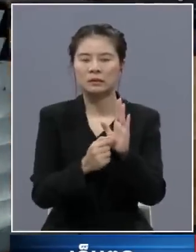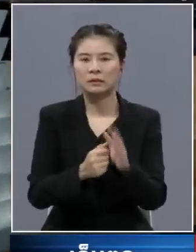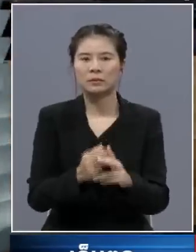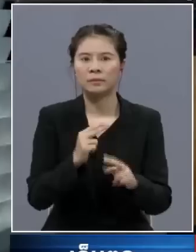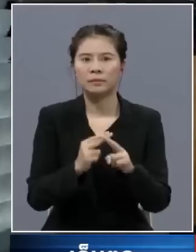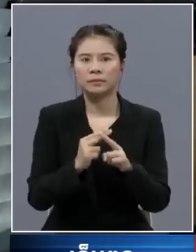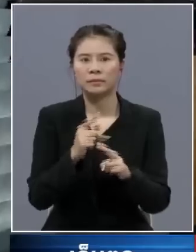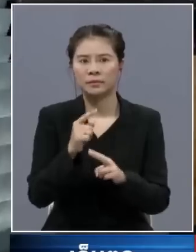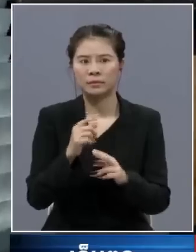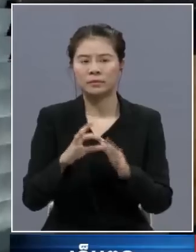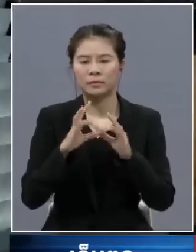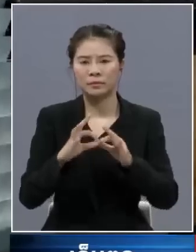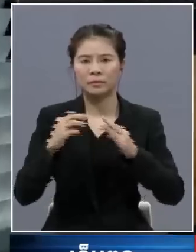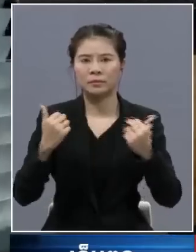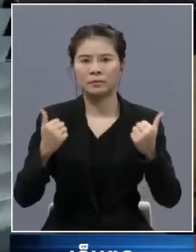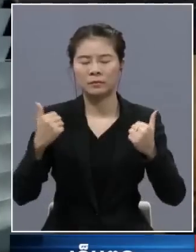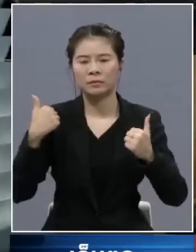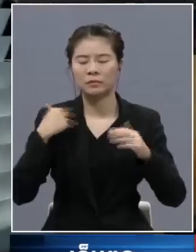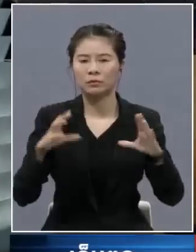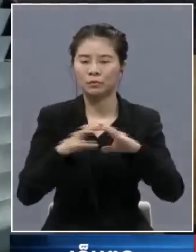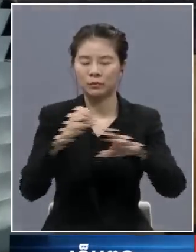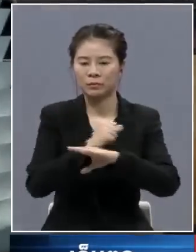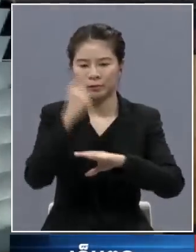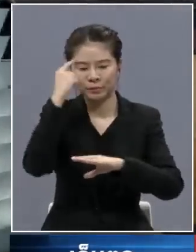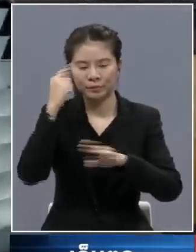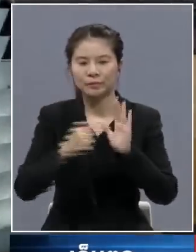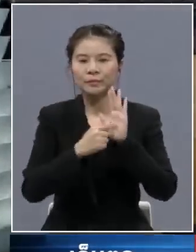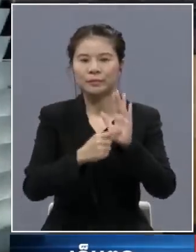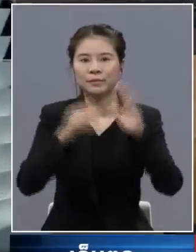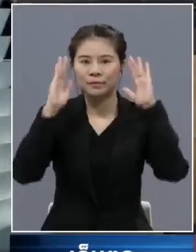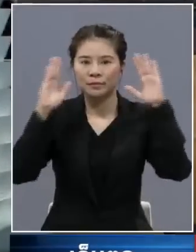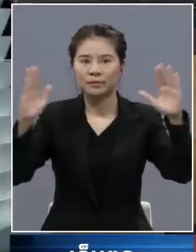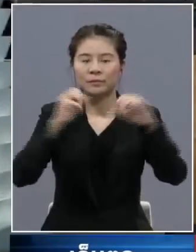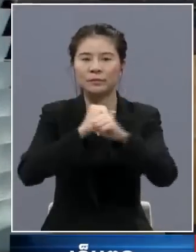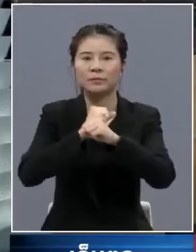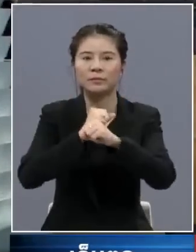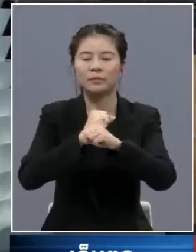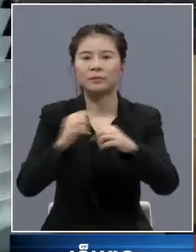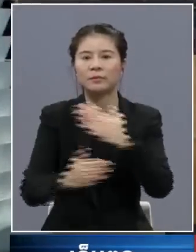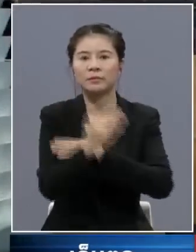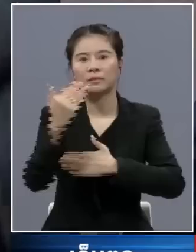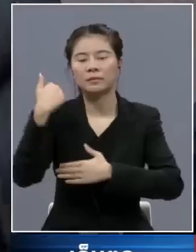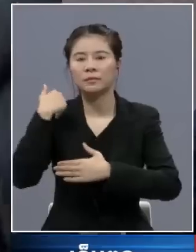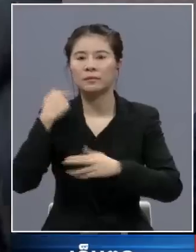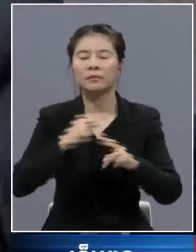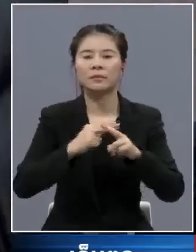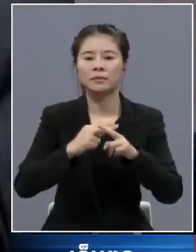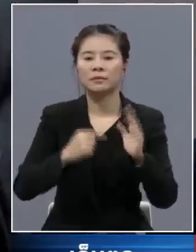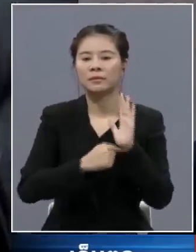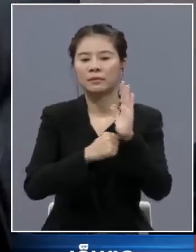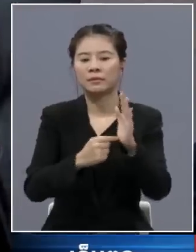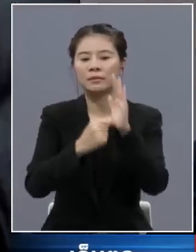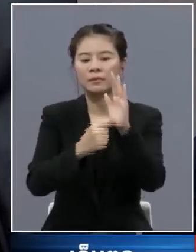ายชื่อที่หลุดออกมานะฮะจากกูรูการเมืองที่เขามองถึงความเหมาะสมประสบการณ์ในสภาว่าใครมีโอกาสได้รับการเสนอชื่อบ้าง ครับและประเ